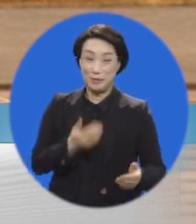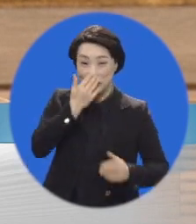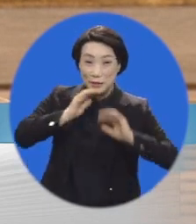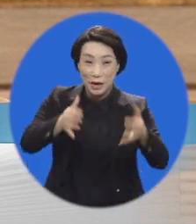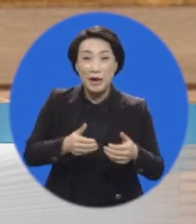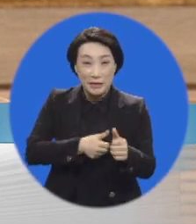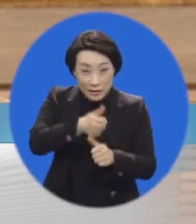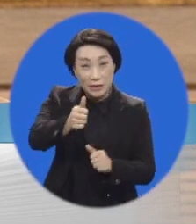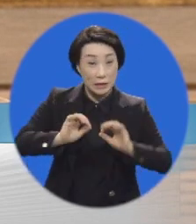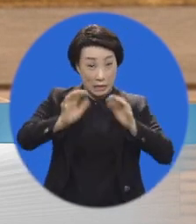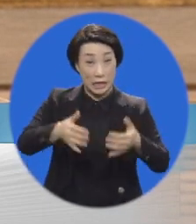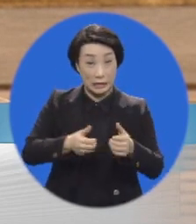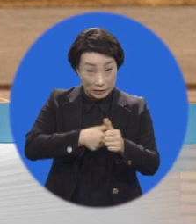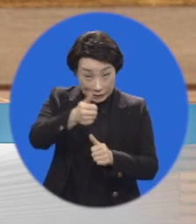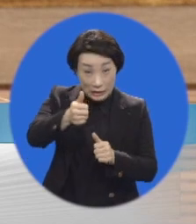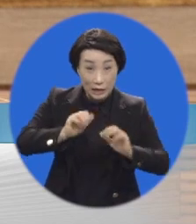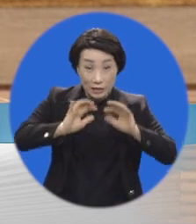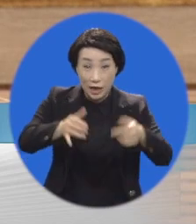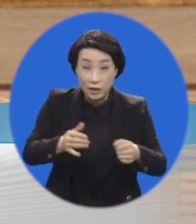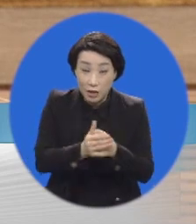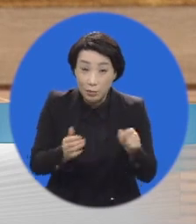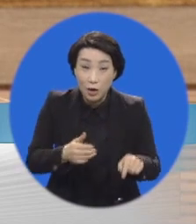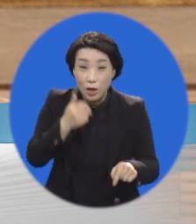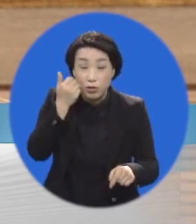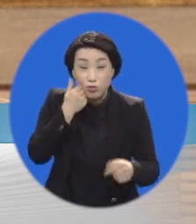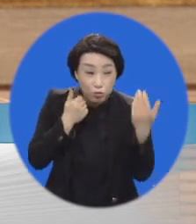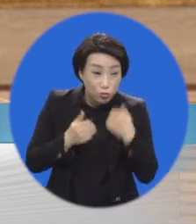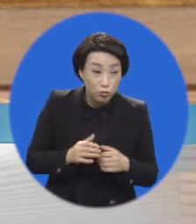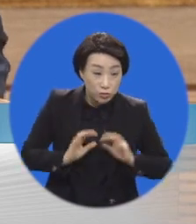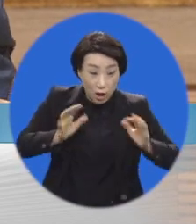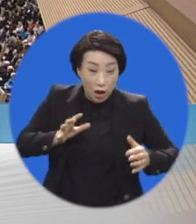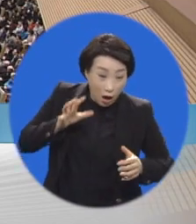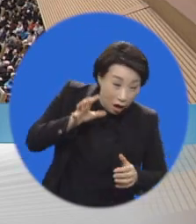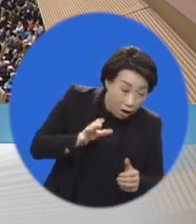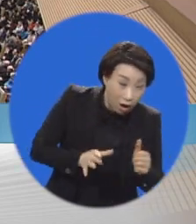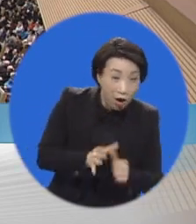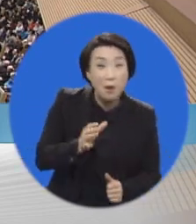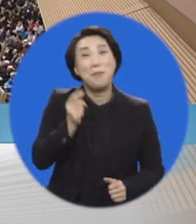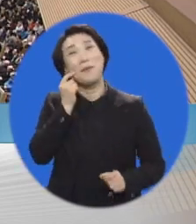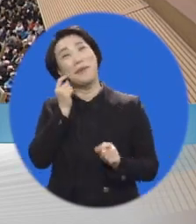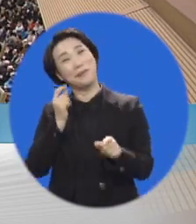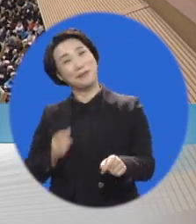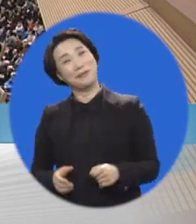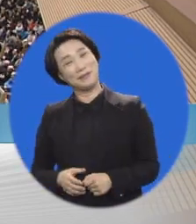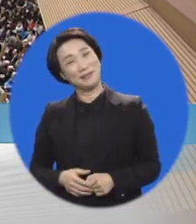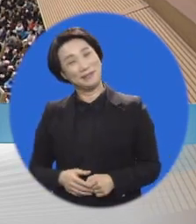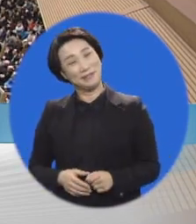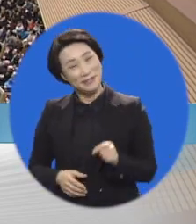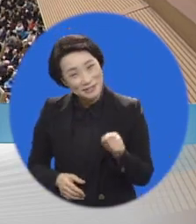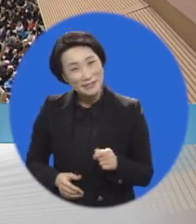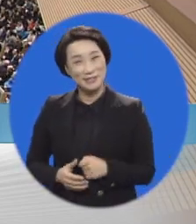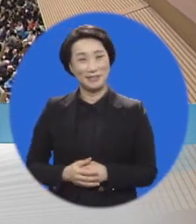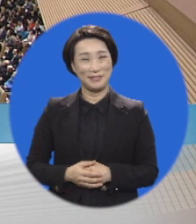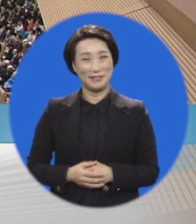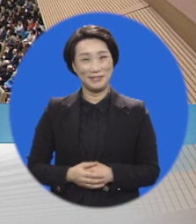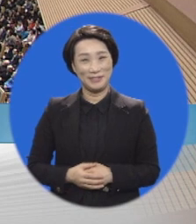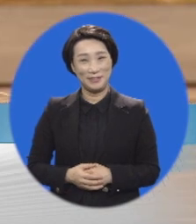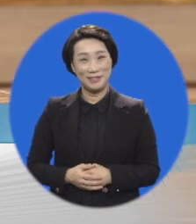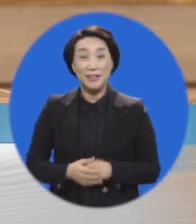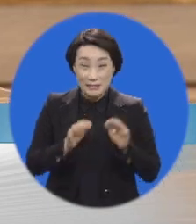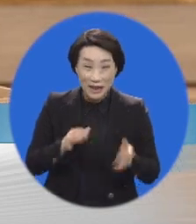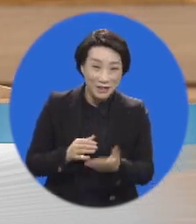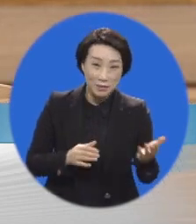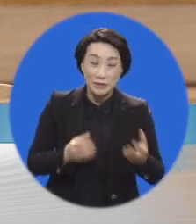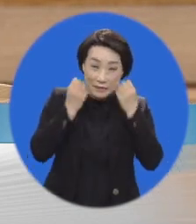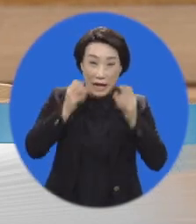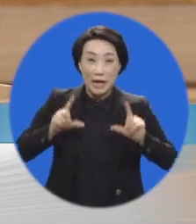나라, 승리한 나라이기 때문에 아무나도 해볼 수 없는 나라라 이 말입니다. 그렇지 않습니까? 내가 새